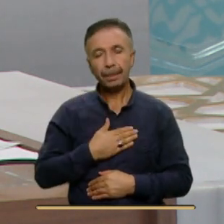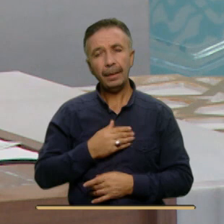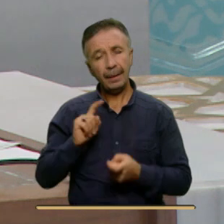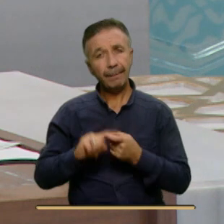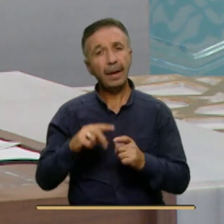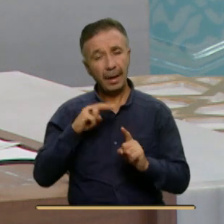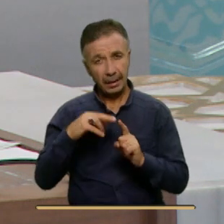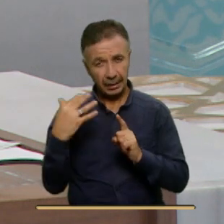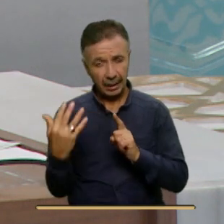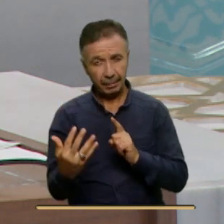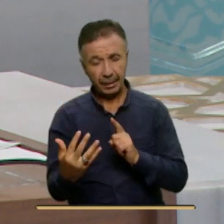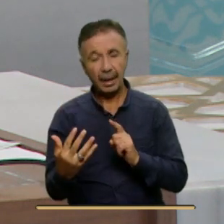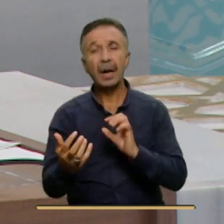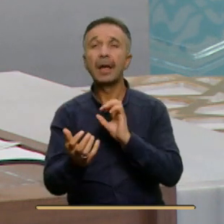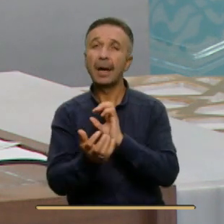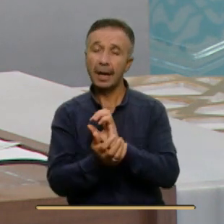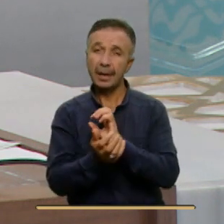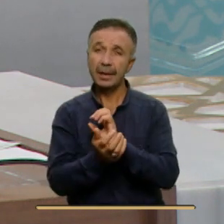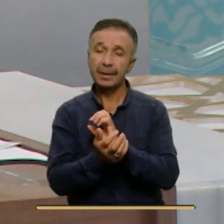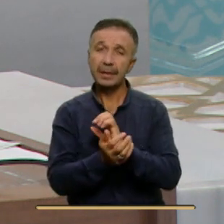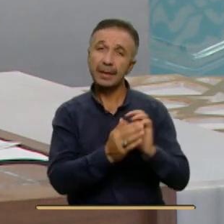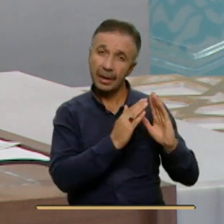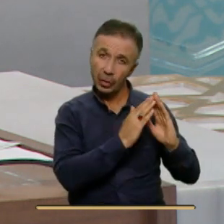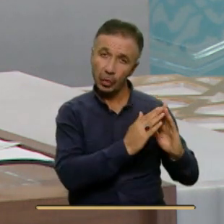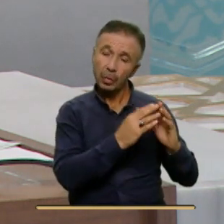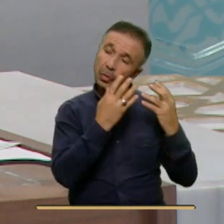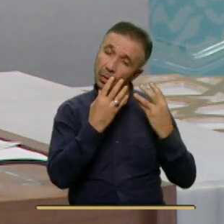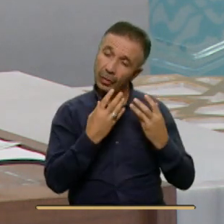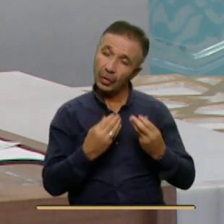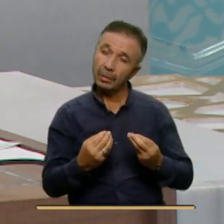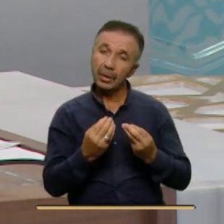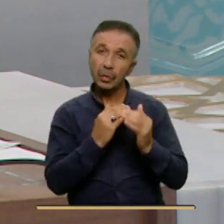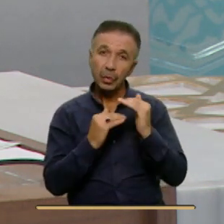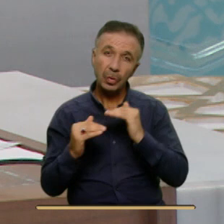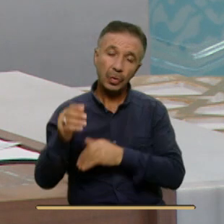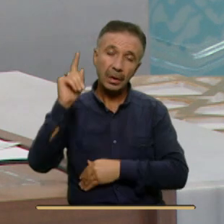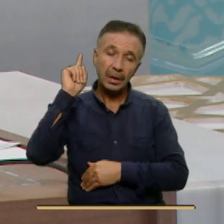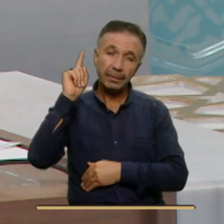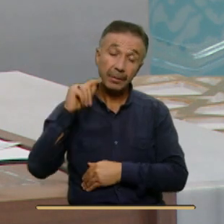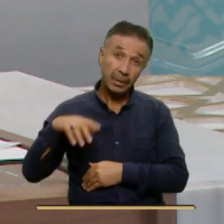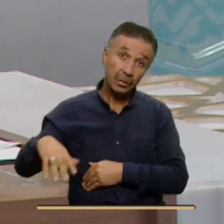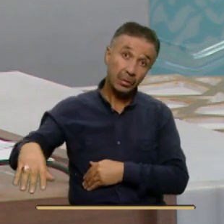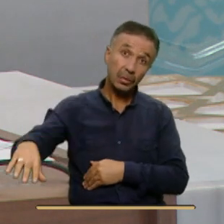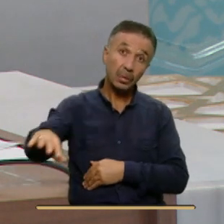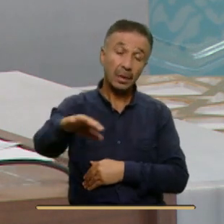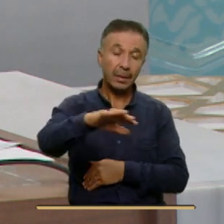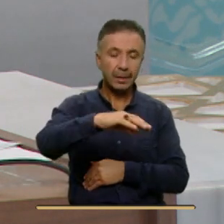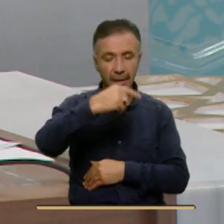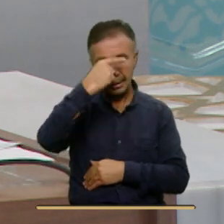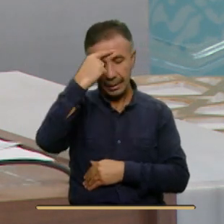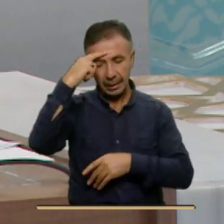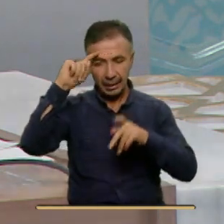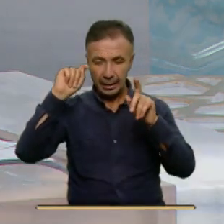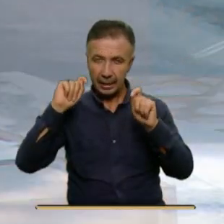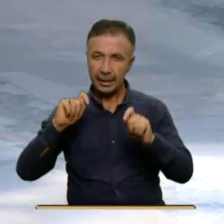ashabına, sevgili ehli beytine komşu olmayı Yüce Rabbimiz cümlemize nasip ve